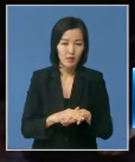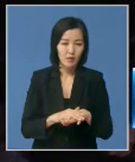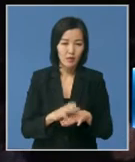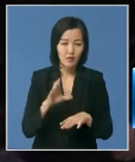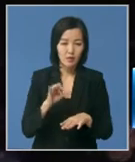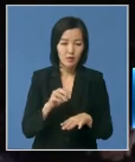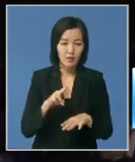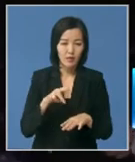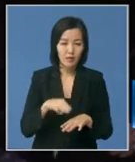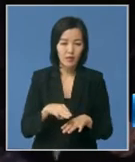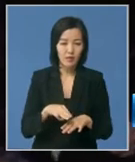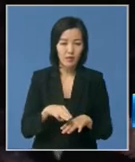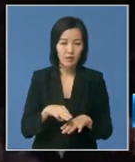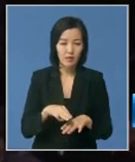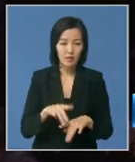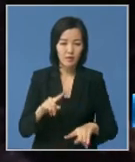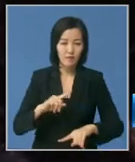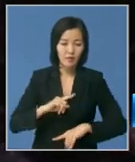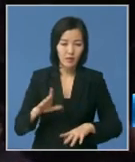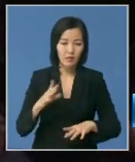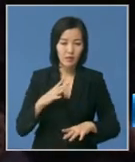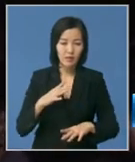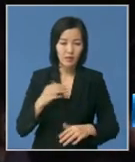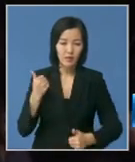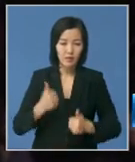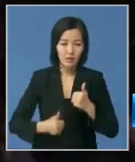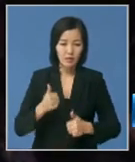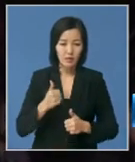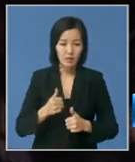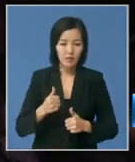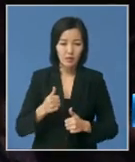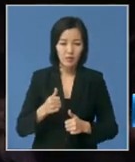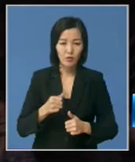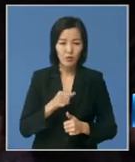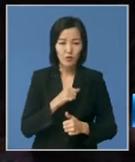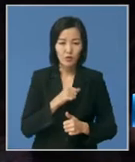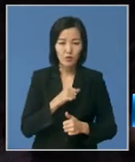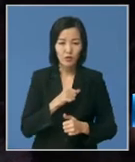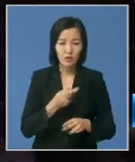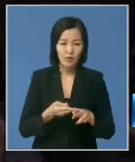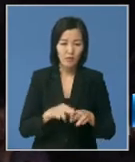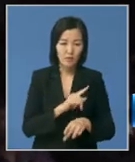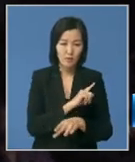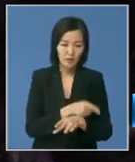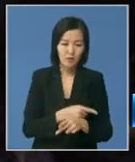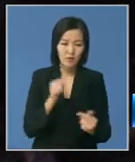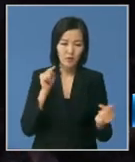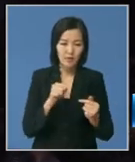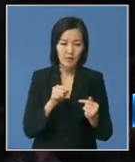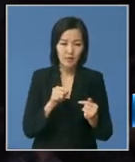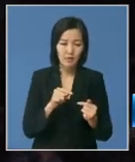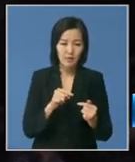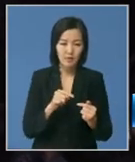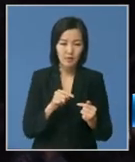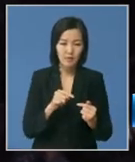саятшы деген кеше шерекін ала шыққан бала. Осы жастың фавориті деп есептедім, өзім де есептедім. Ол қарсылас, ол жекпе-жек